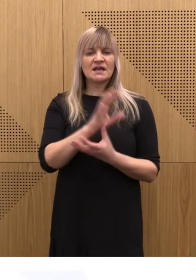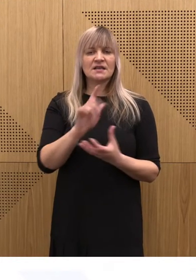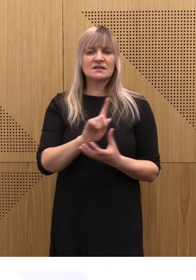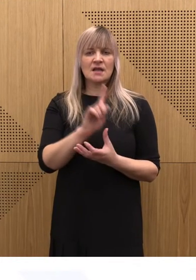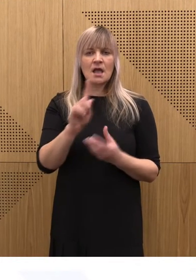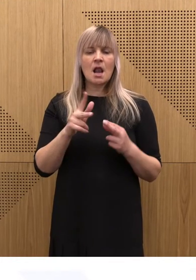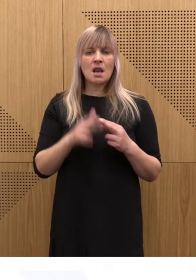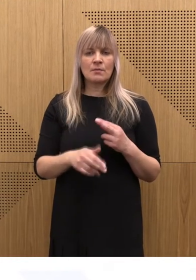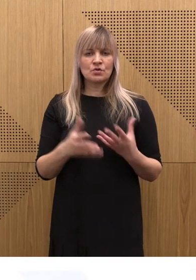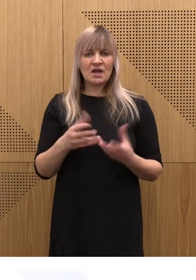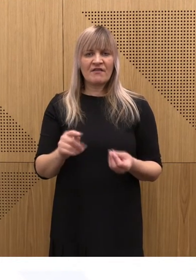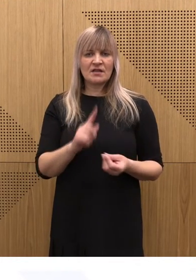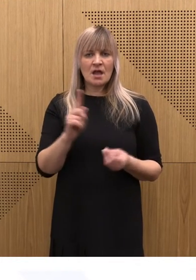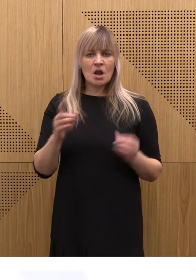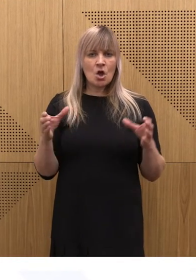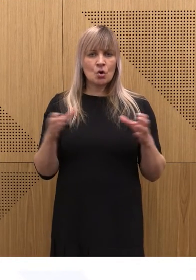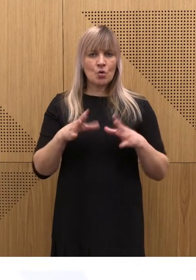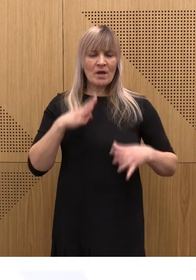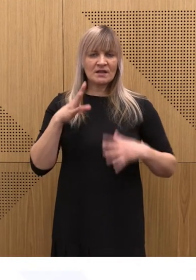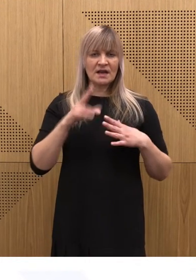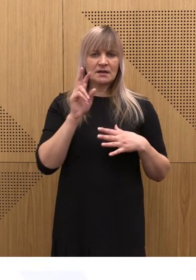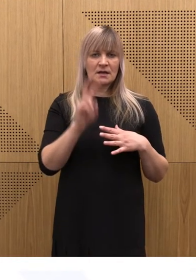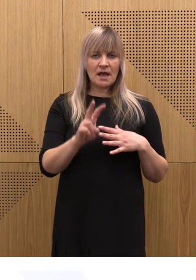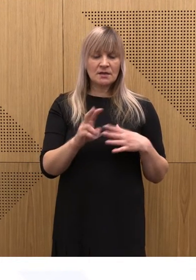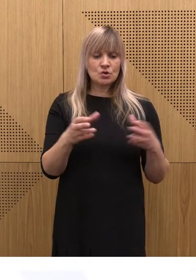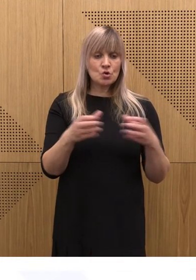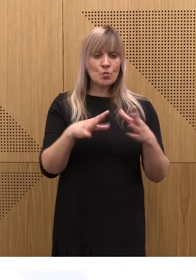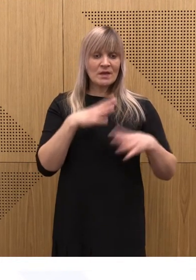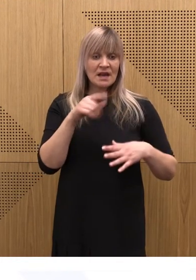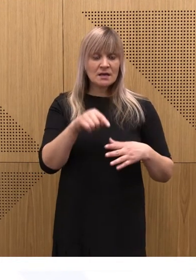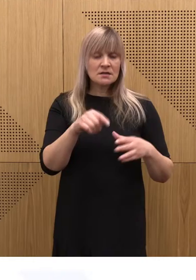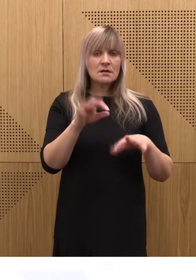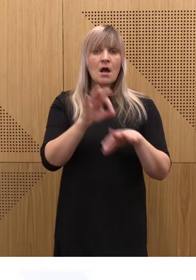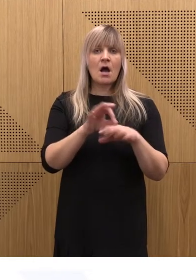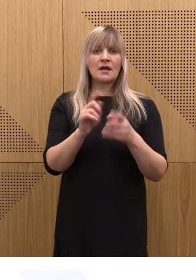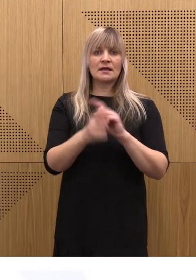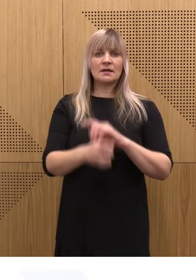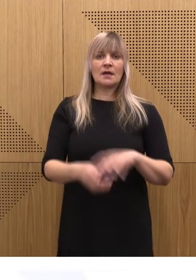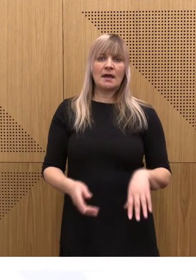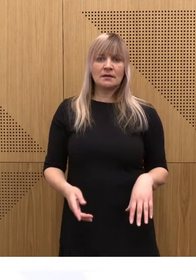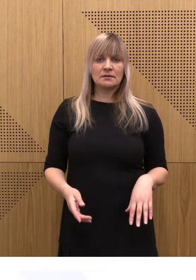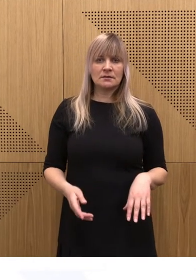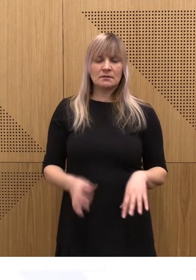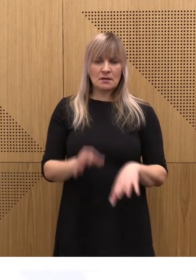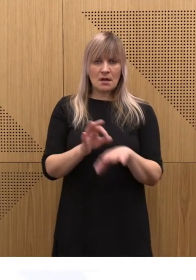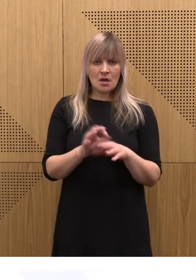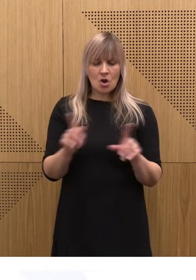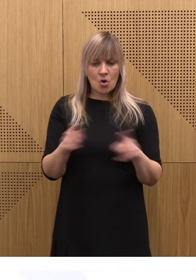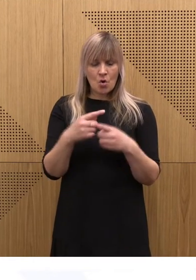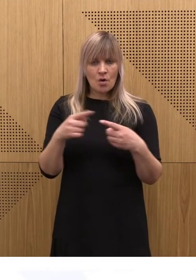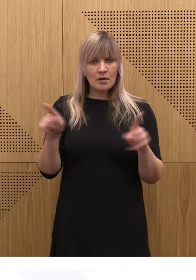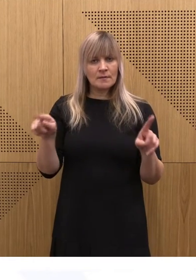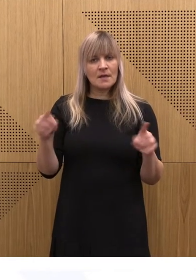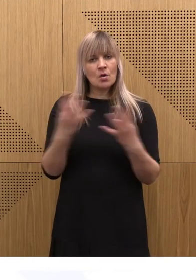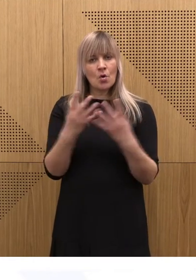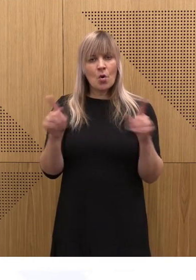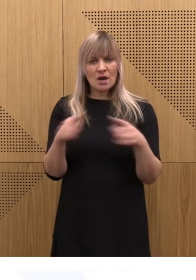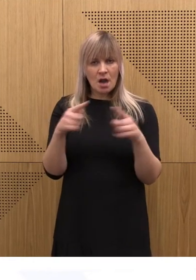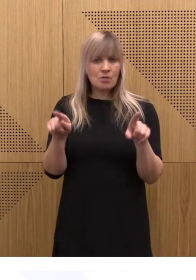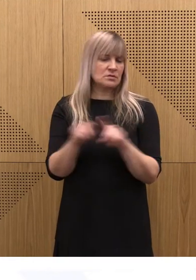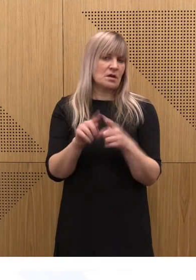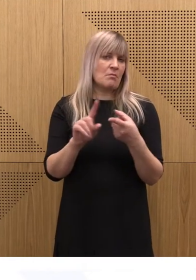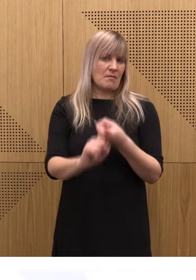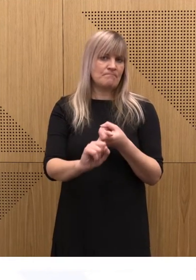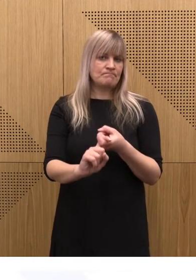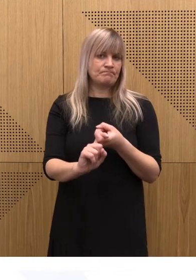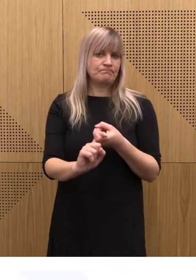laine lõpus, siis kevadel läks rühmatrenni ja rühmatrennis haigestus. Et kui see rühmatrenni küsimus oli ja koorilaul seal juures, siis need on nüüd täpselt